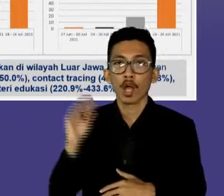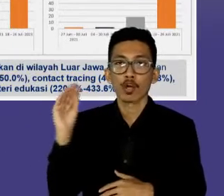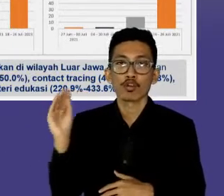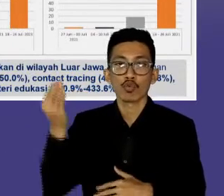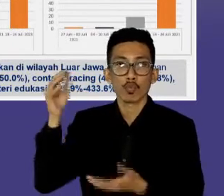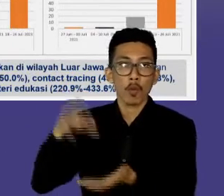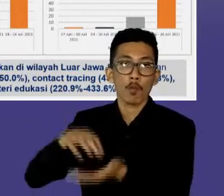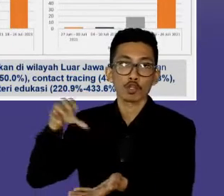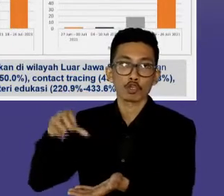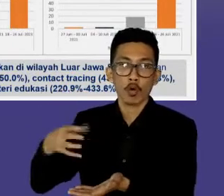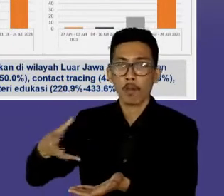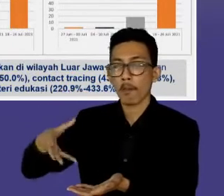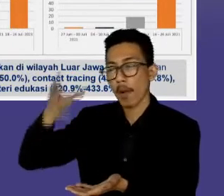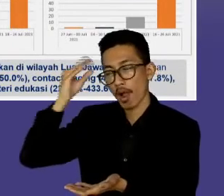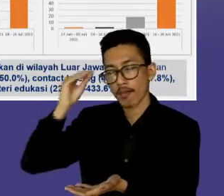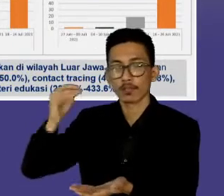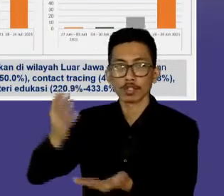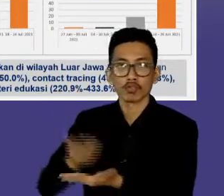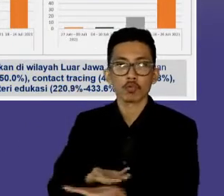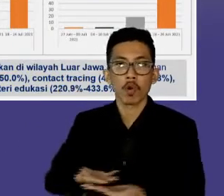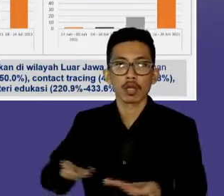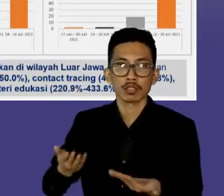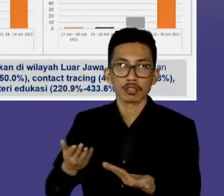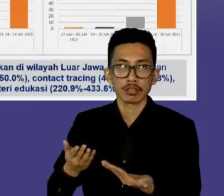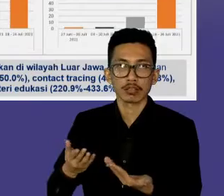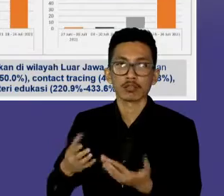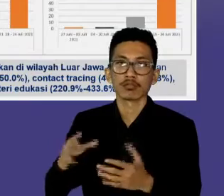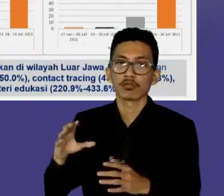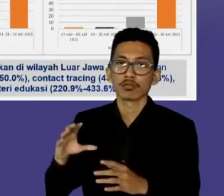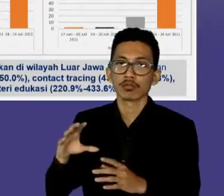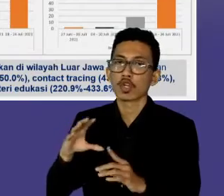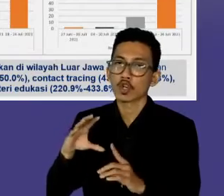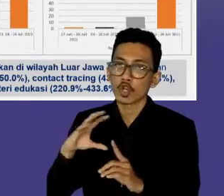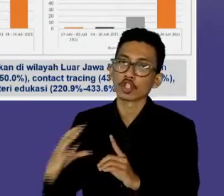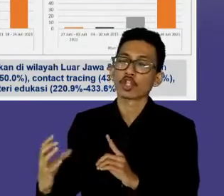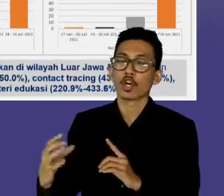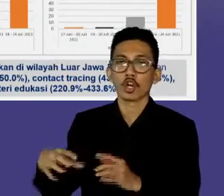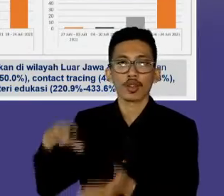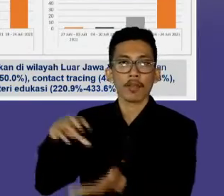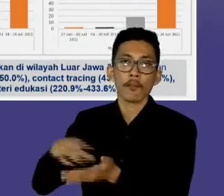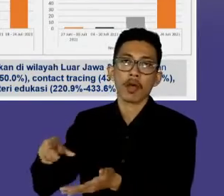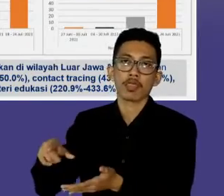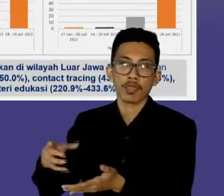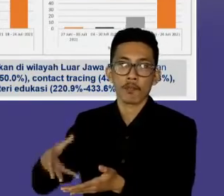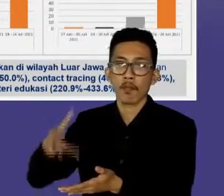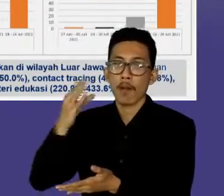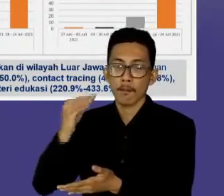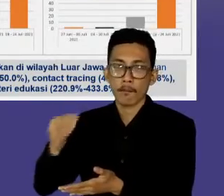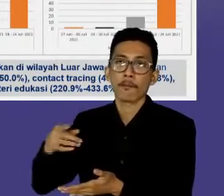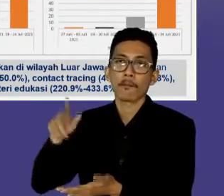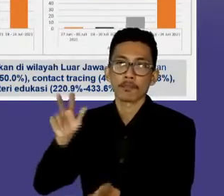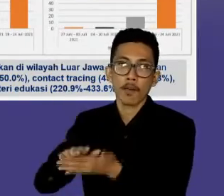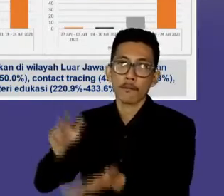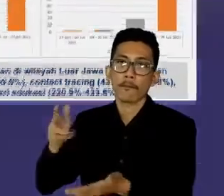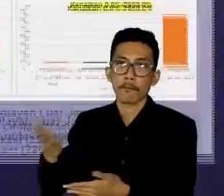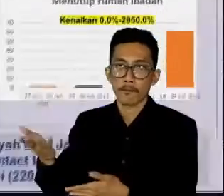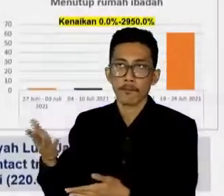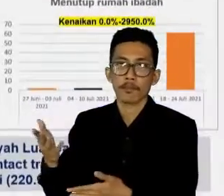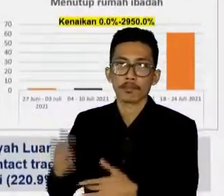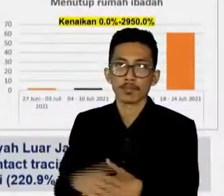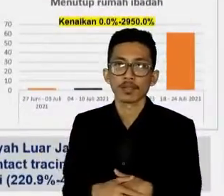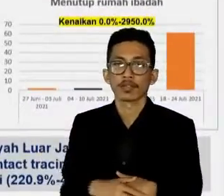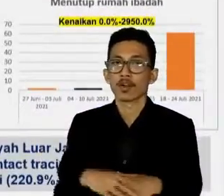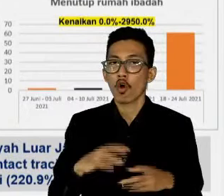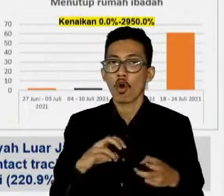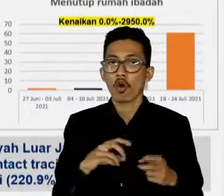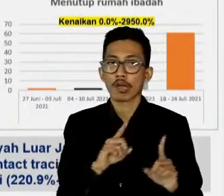sana sebenarnya, yang lebih paham dengan kondisi lokal culture setempat. Ini yang pertama paling tinggi itu. Yang kedua kontak tracing, ini juga naik lebih dari